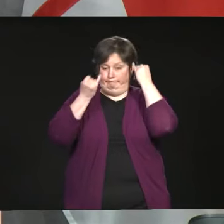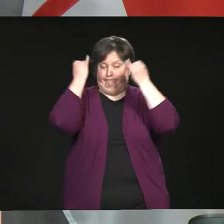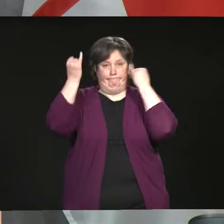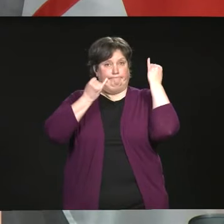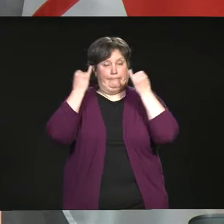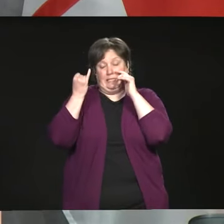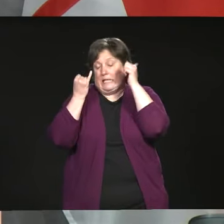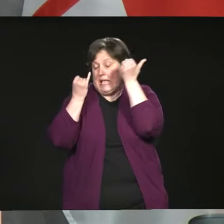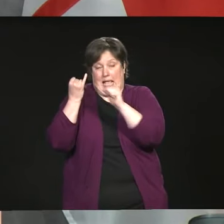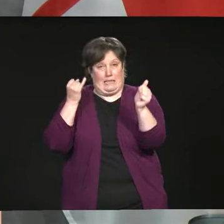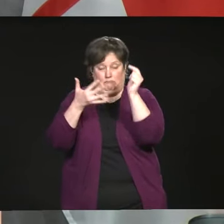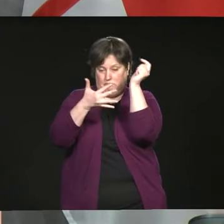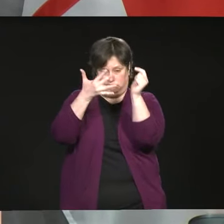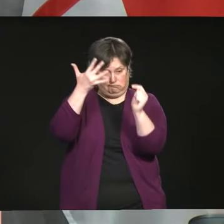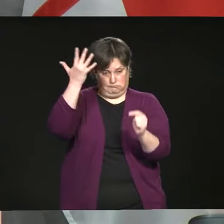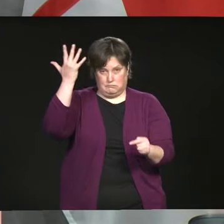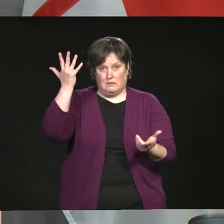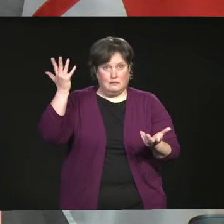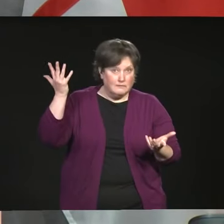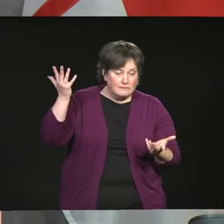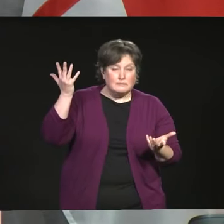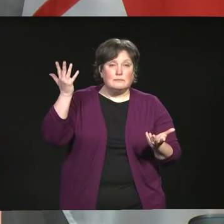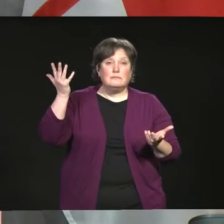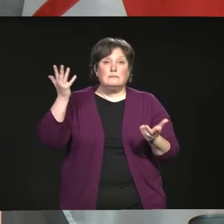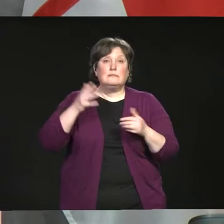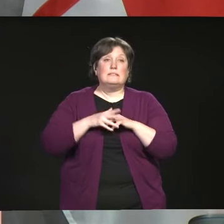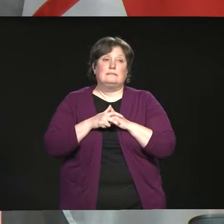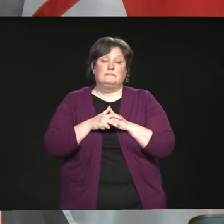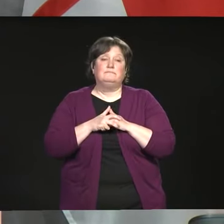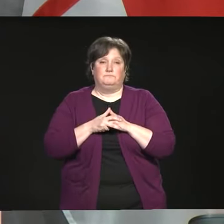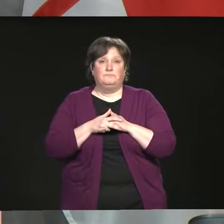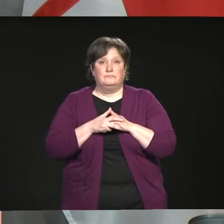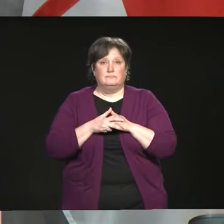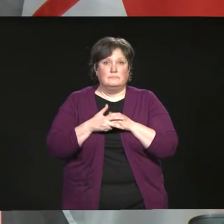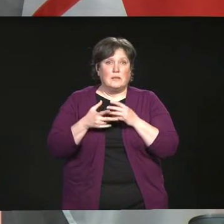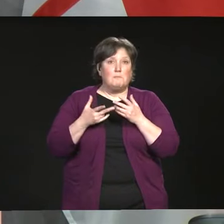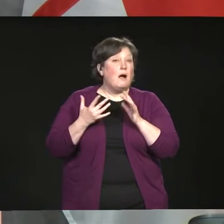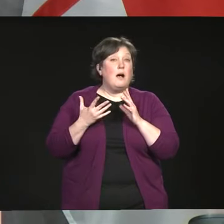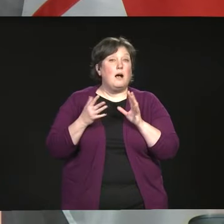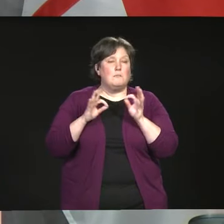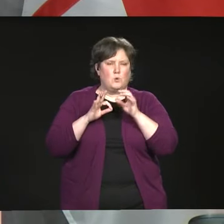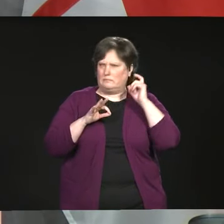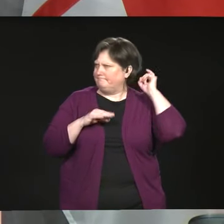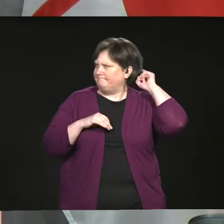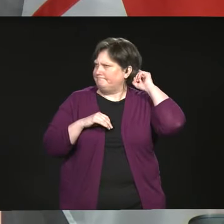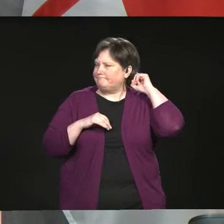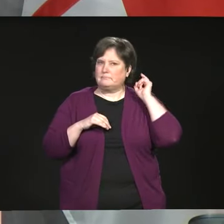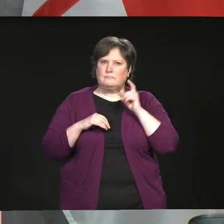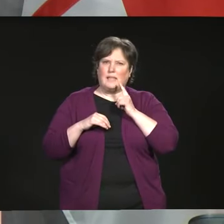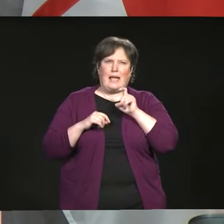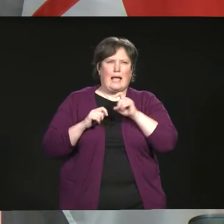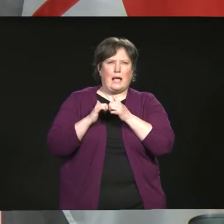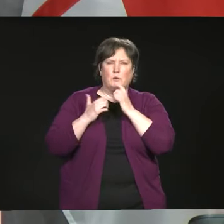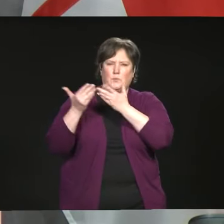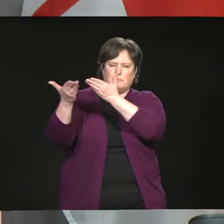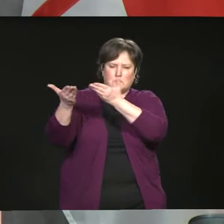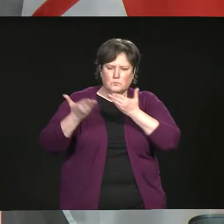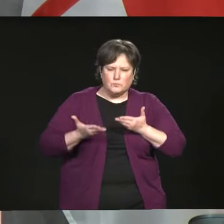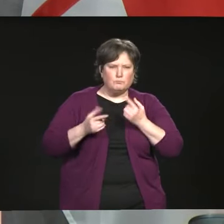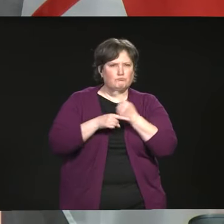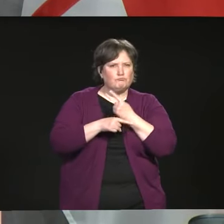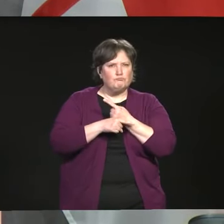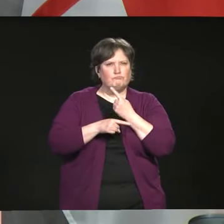nous assurer qu'on a les biens essentiels au Canada, les médicaments, les équipements médicaux, la nourriture dont les